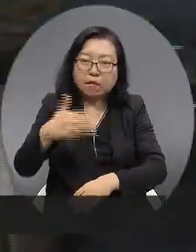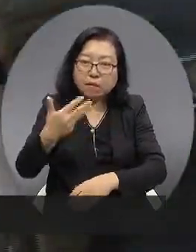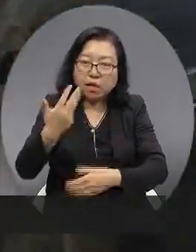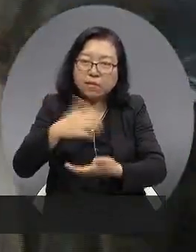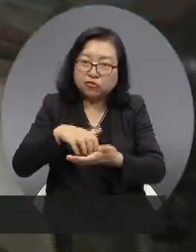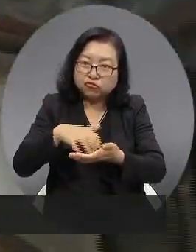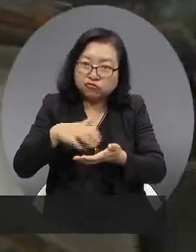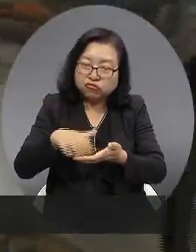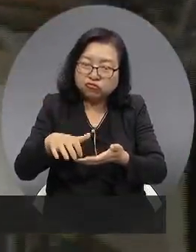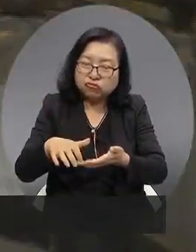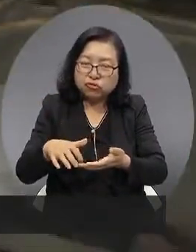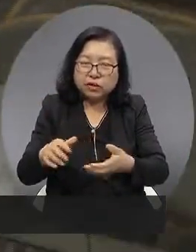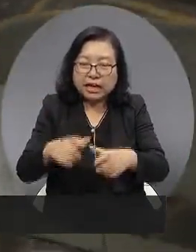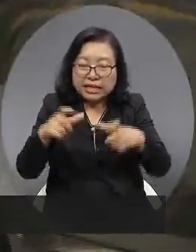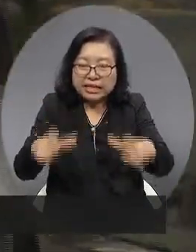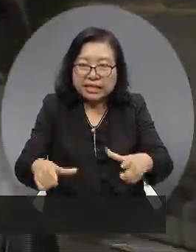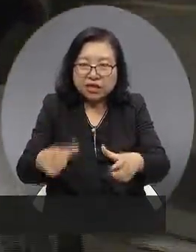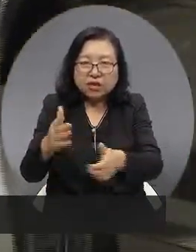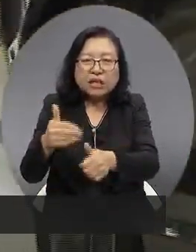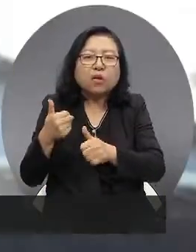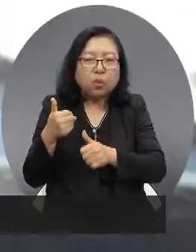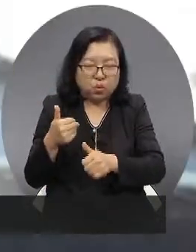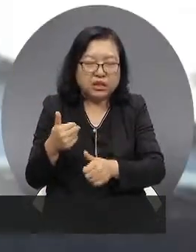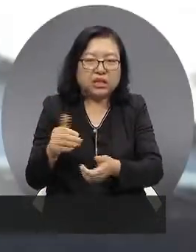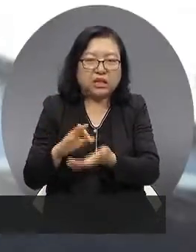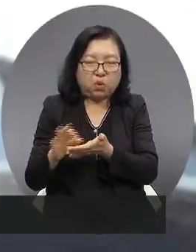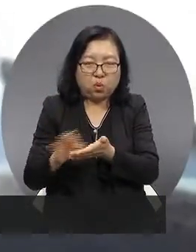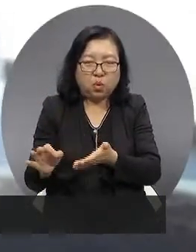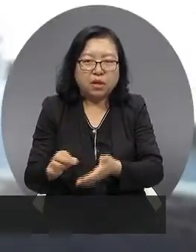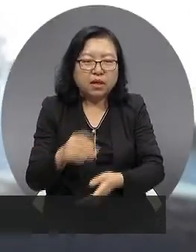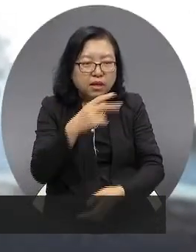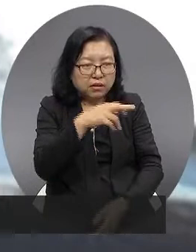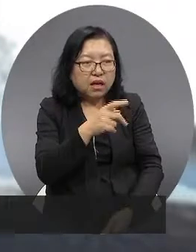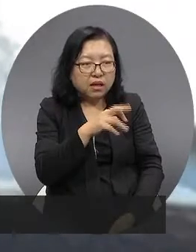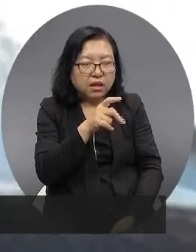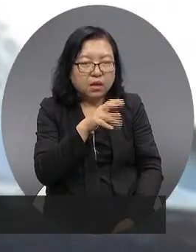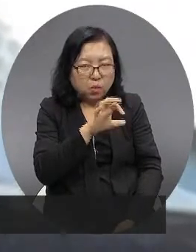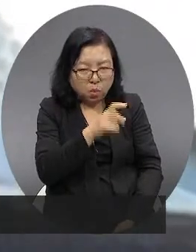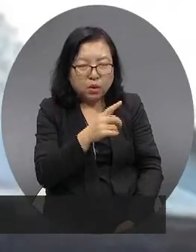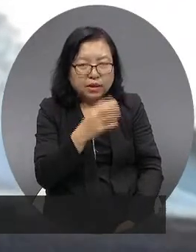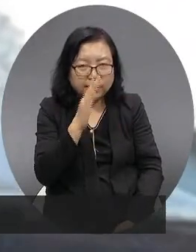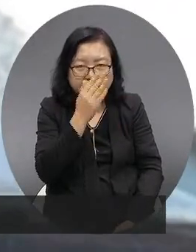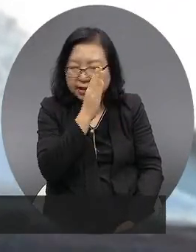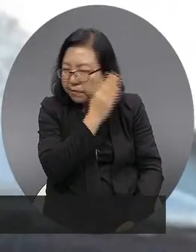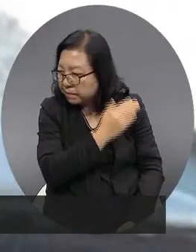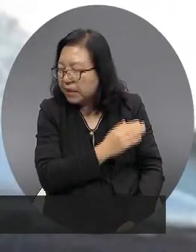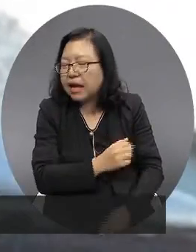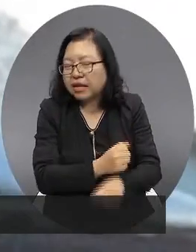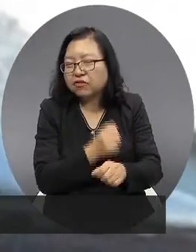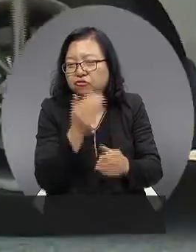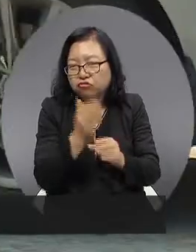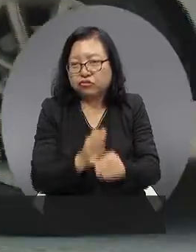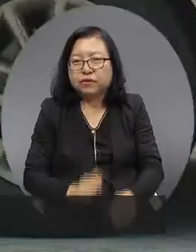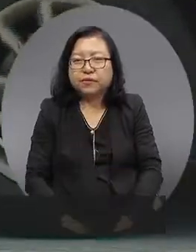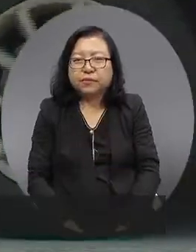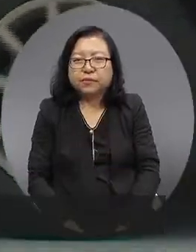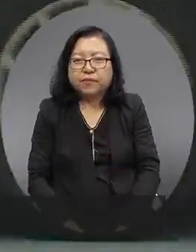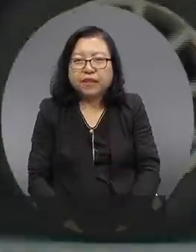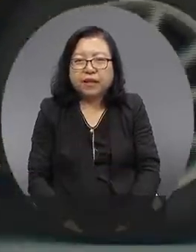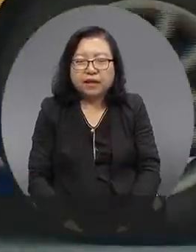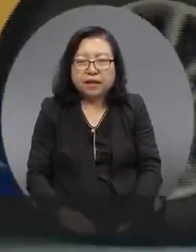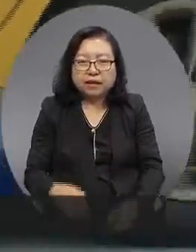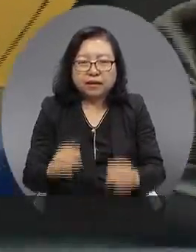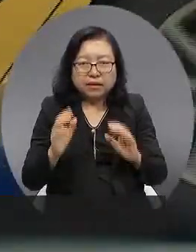브랜드 호출을 이용한다는 것. 사실상 카카오 택시 서비스는 의도적으로 외면하고 있습니다. 그